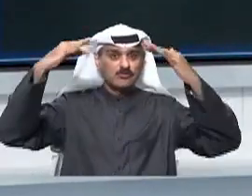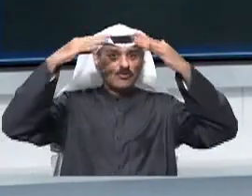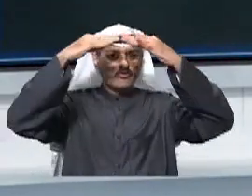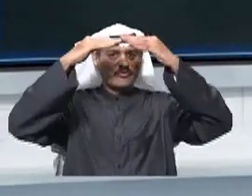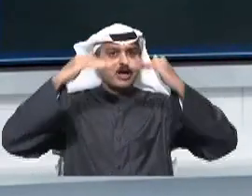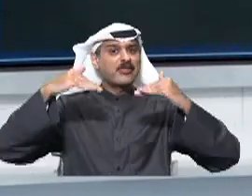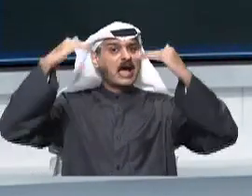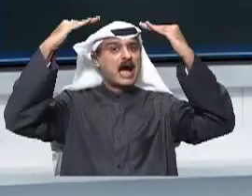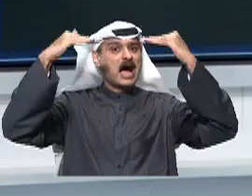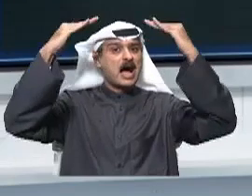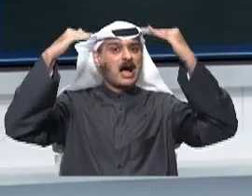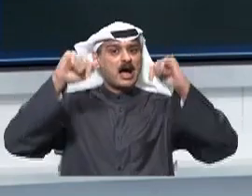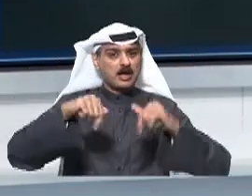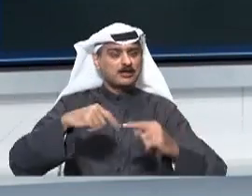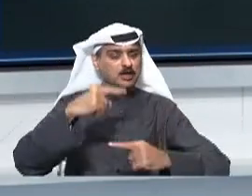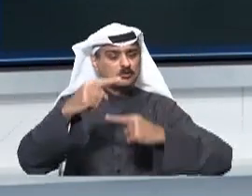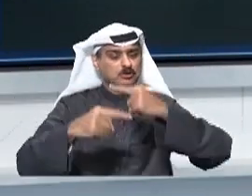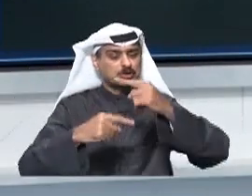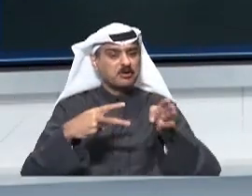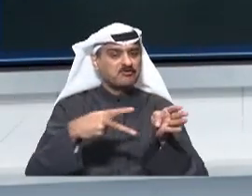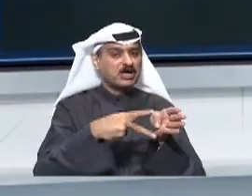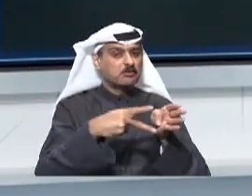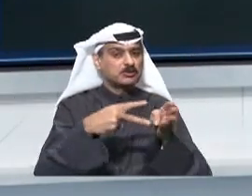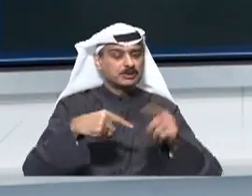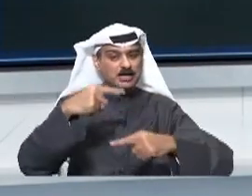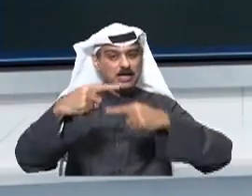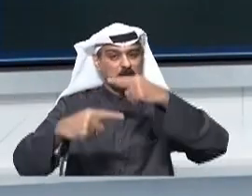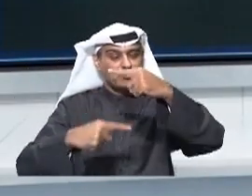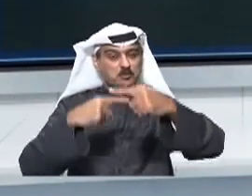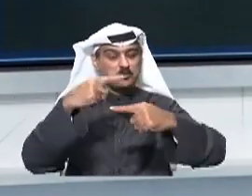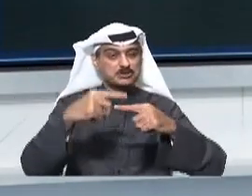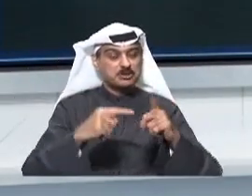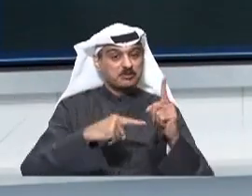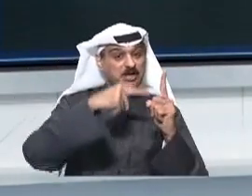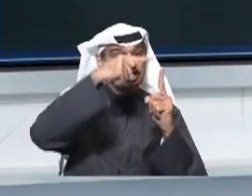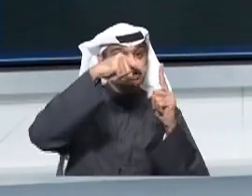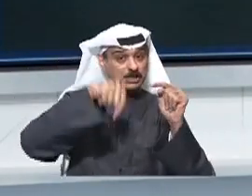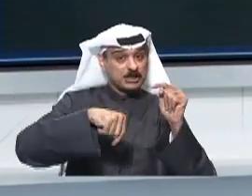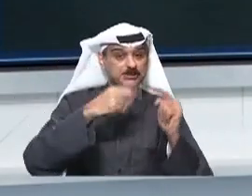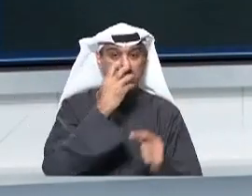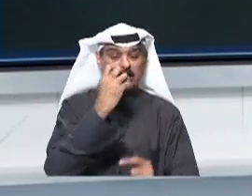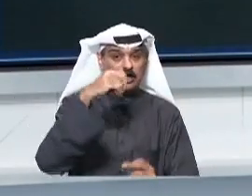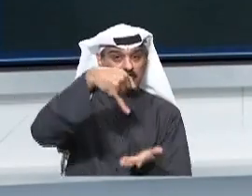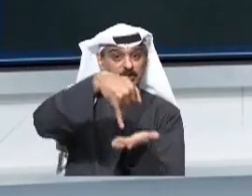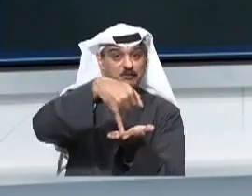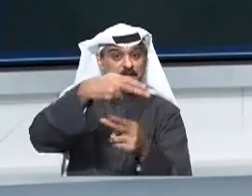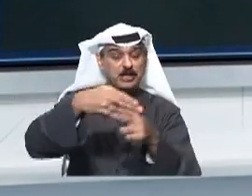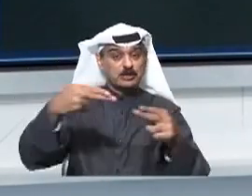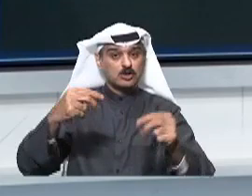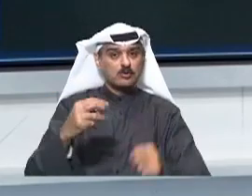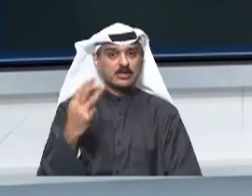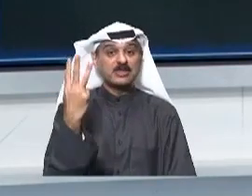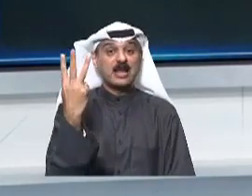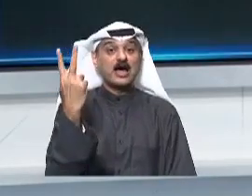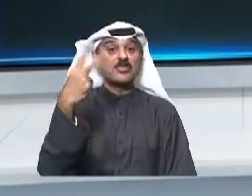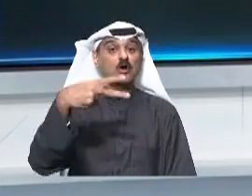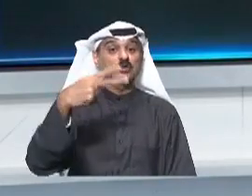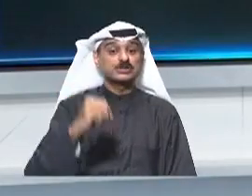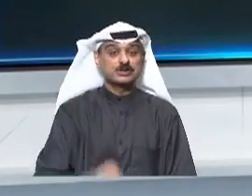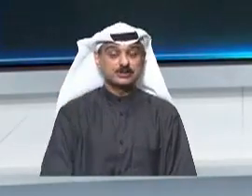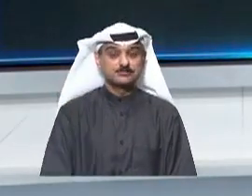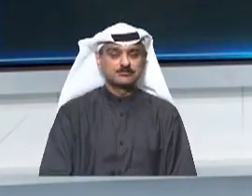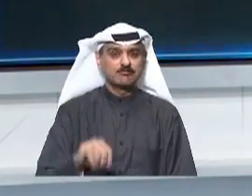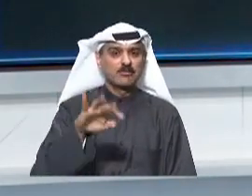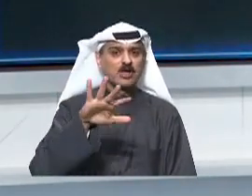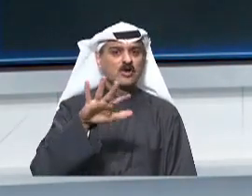بعض المناطق أيضا مستمر معانا خلال 24 ساعة القادمة. درجة الحرارة حاليا على مدينة الكويت 23 درجة مئوية، 24